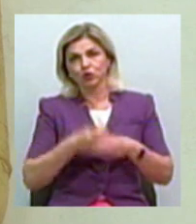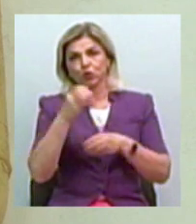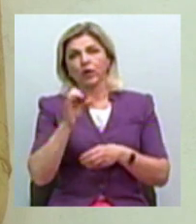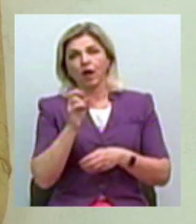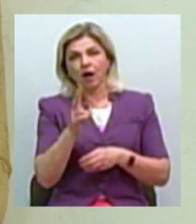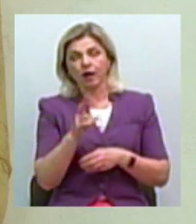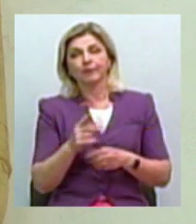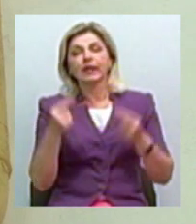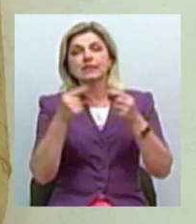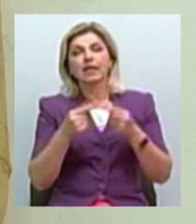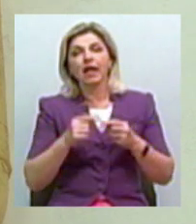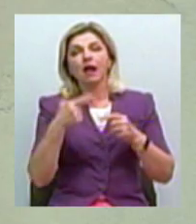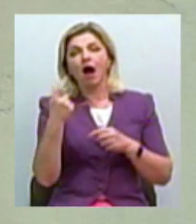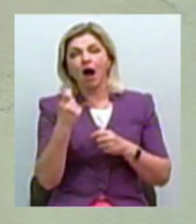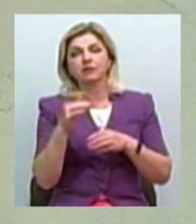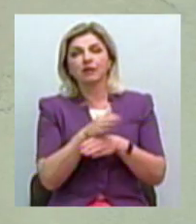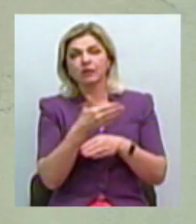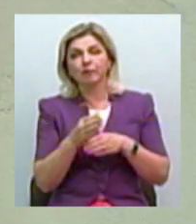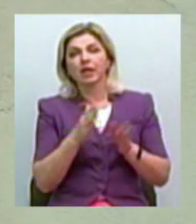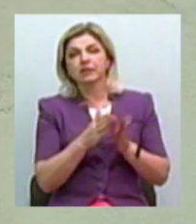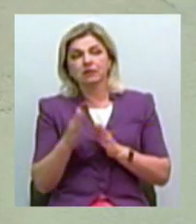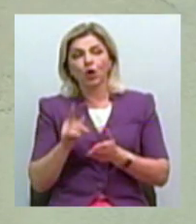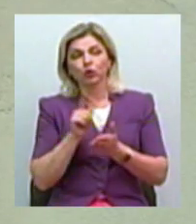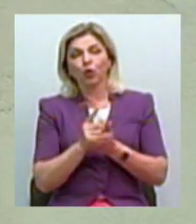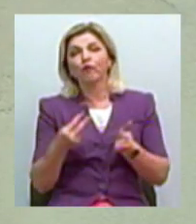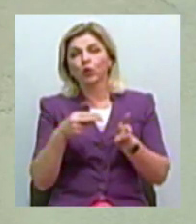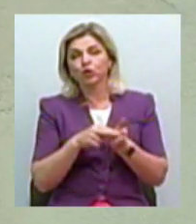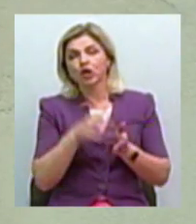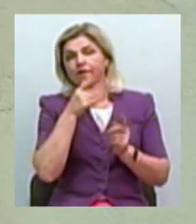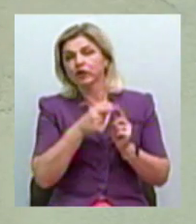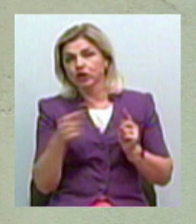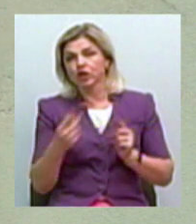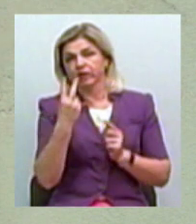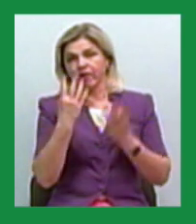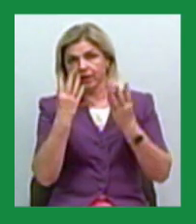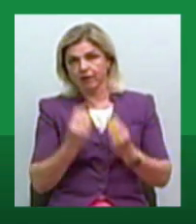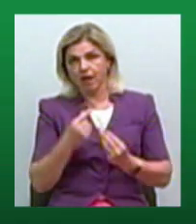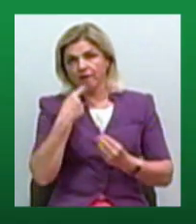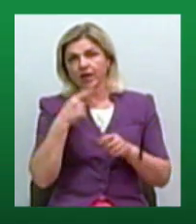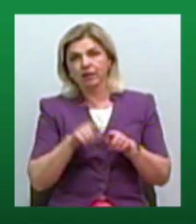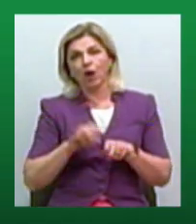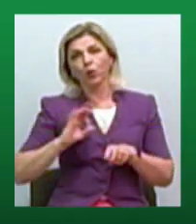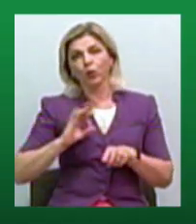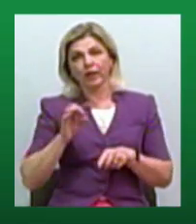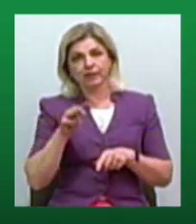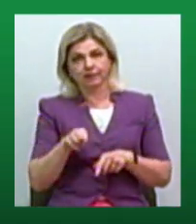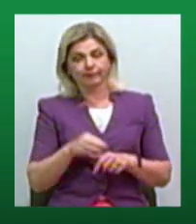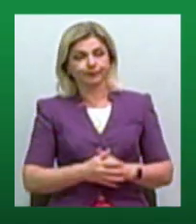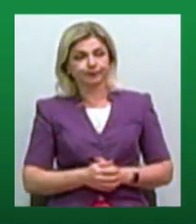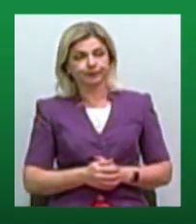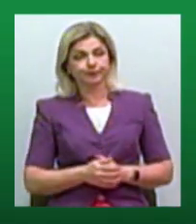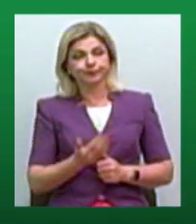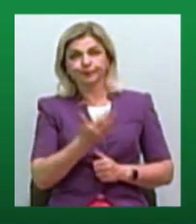Згідно кодексу газорозподільних систем, газ людям мають увімкнути протягом 2 днів, говорить юристка Ольга Савицька. Вони повинні